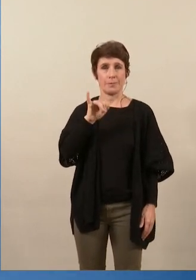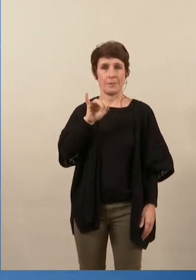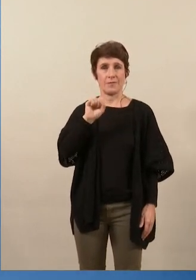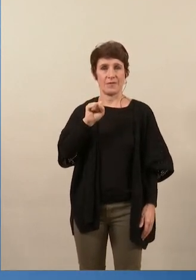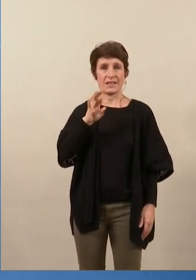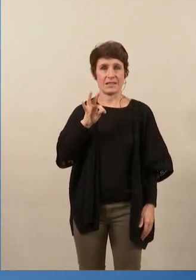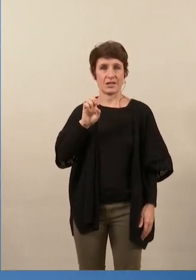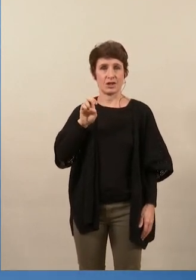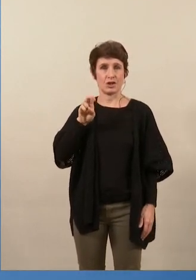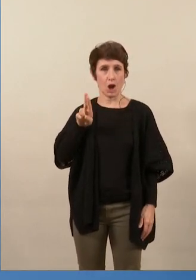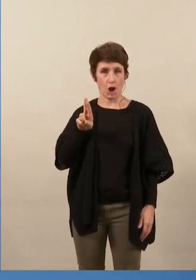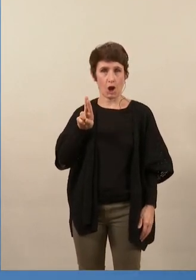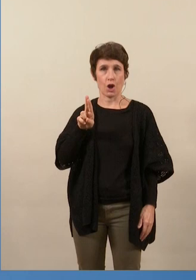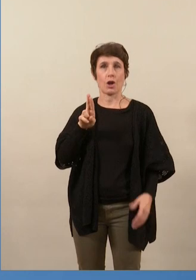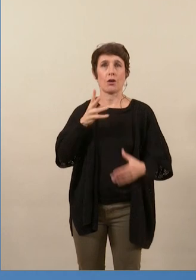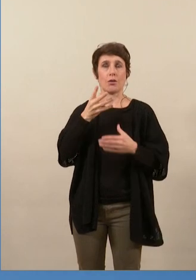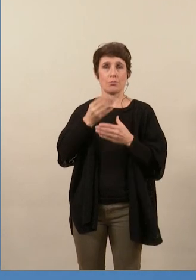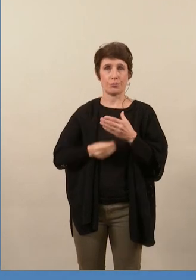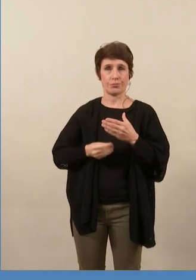confesson Céline